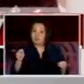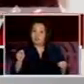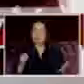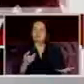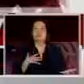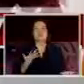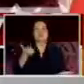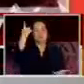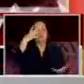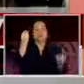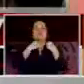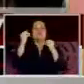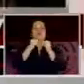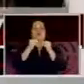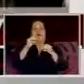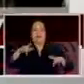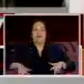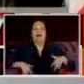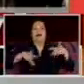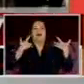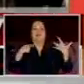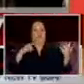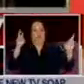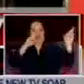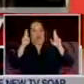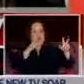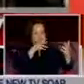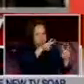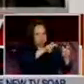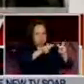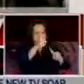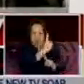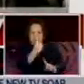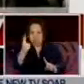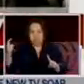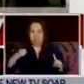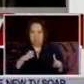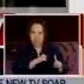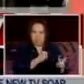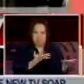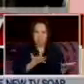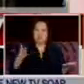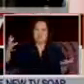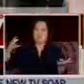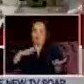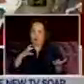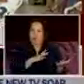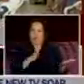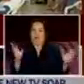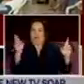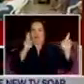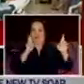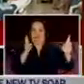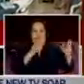Panginoon, bigyan mo ako ng isa pang buhay at imbestigahin ko lahat, isa-isa. dito sa Senado at sa House of Representatives. Tignan